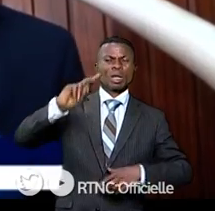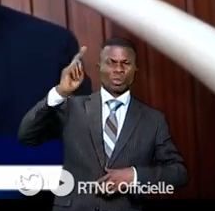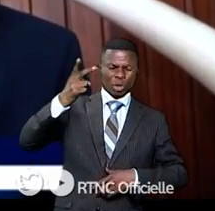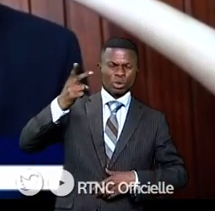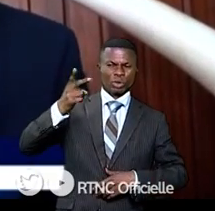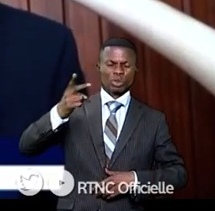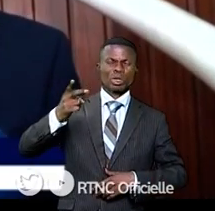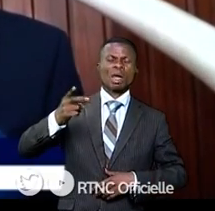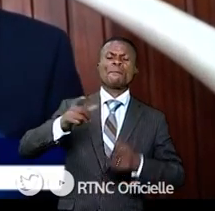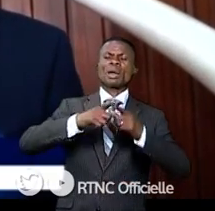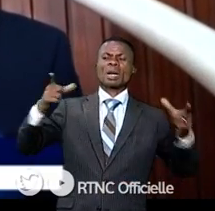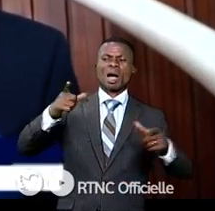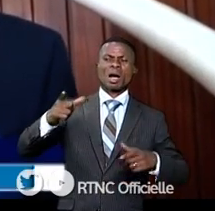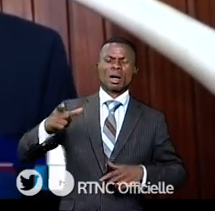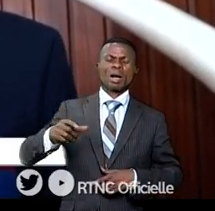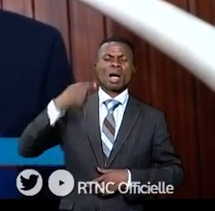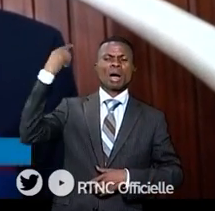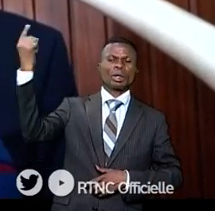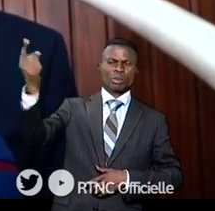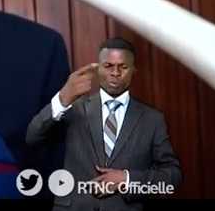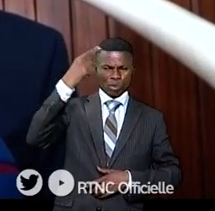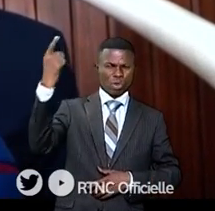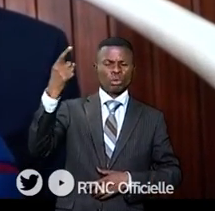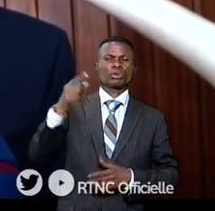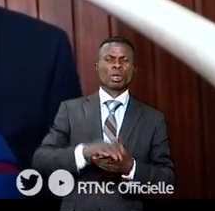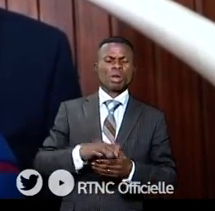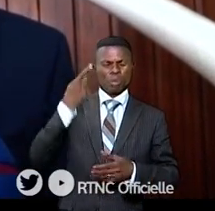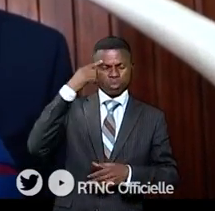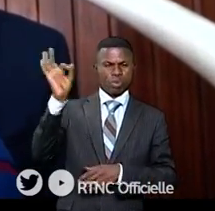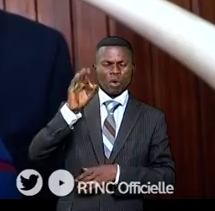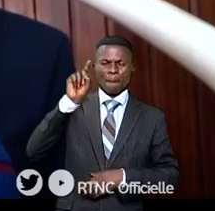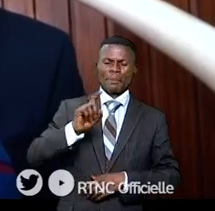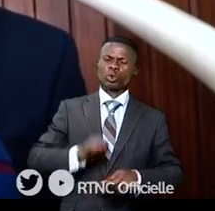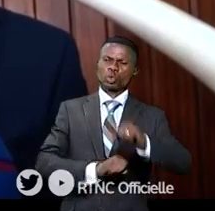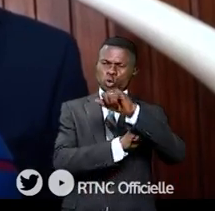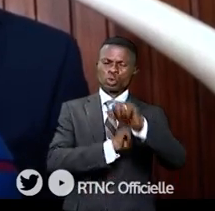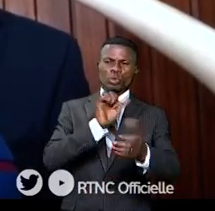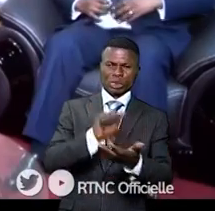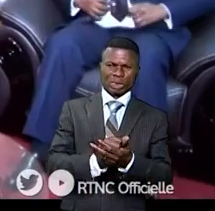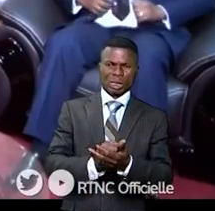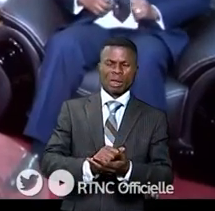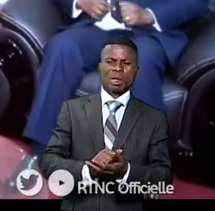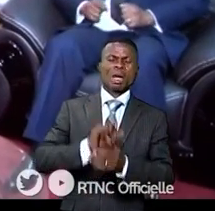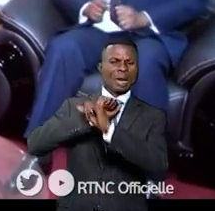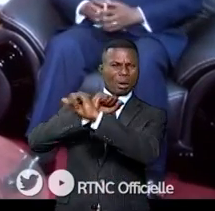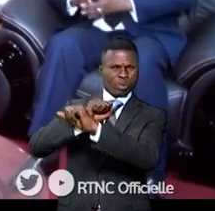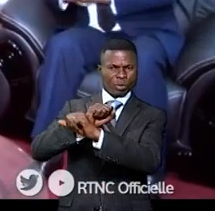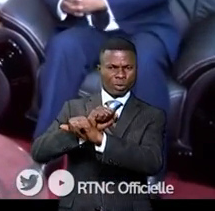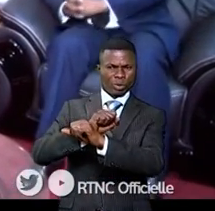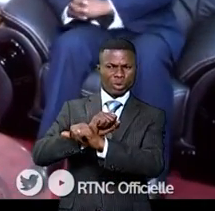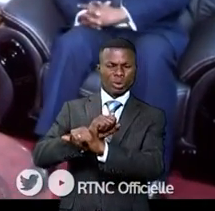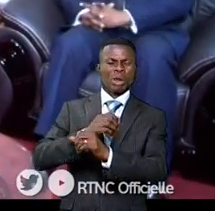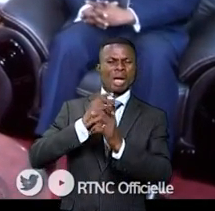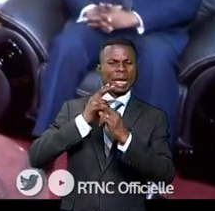poumon du monde. On a besoin de soutien, de la protection et